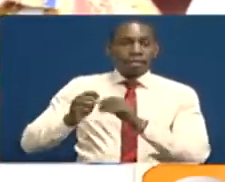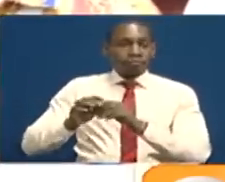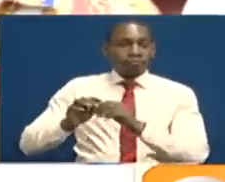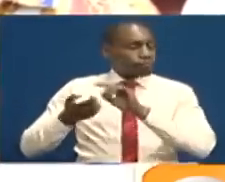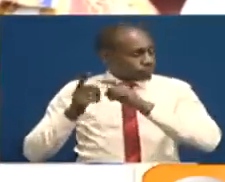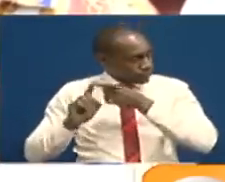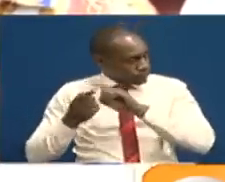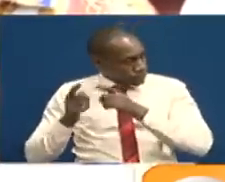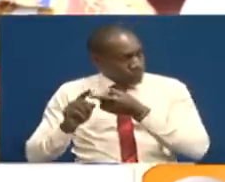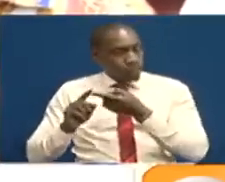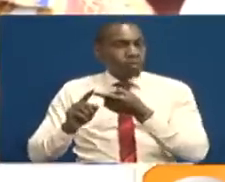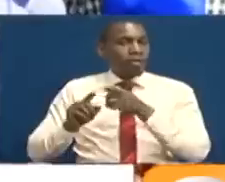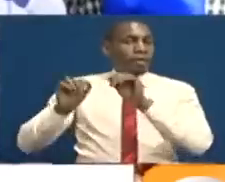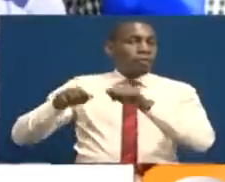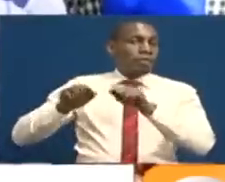reconsider